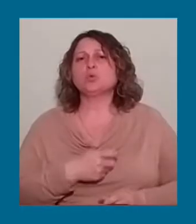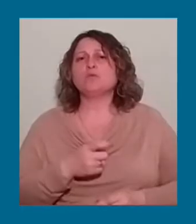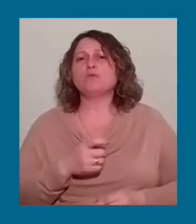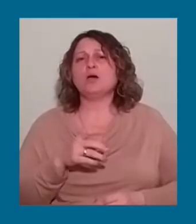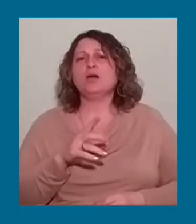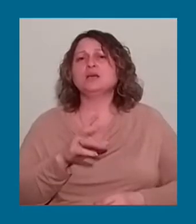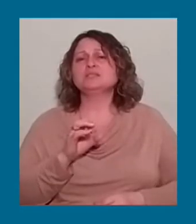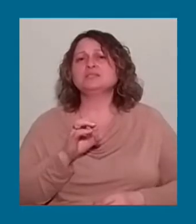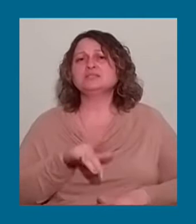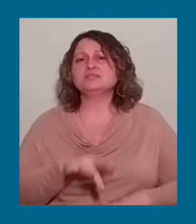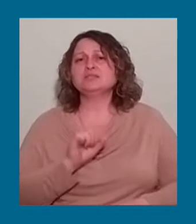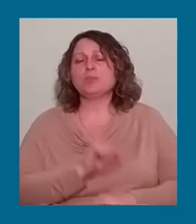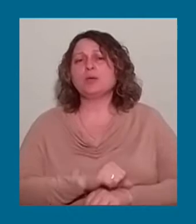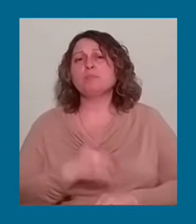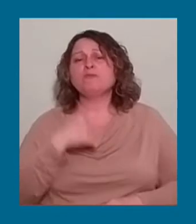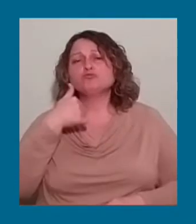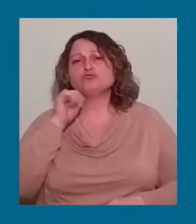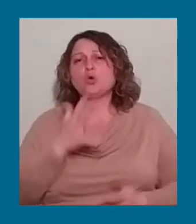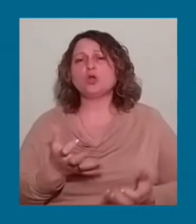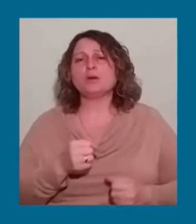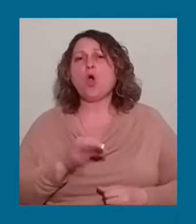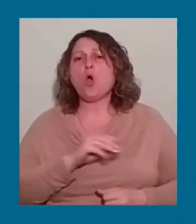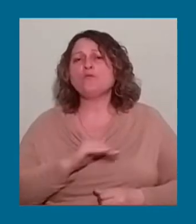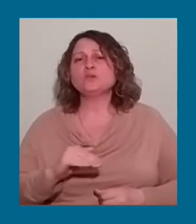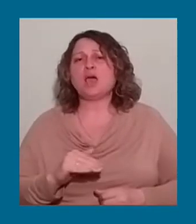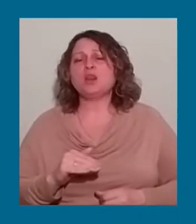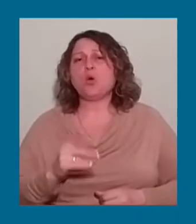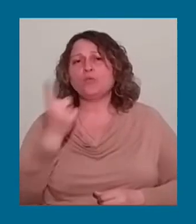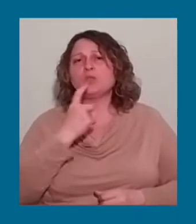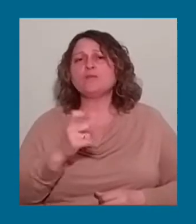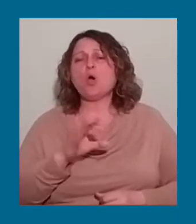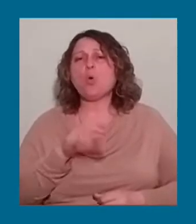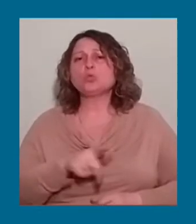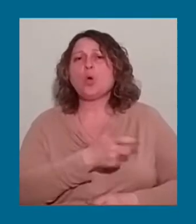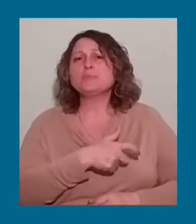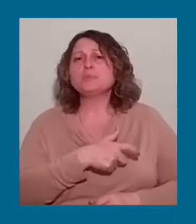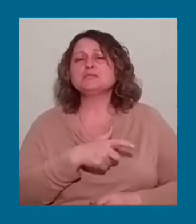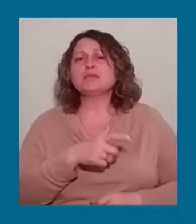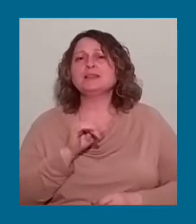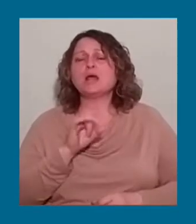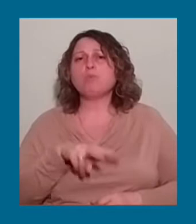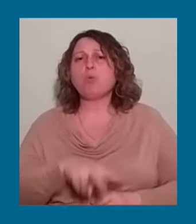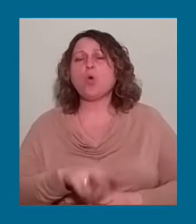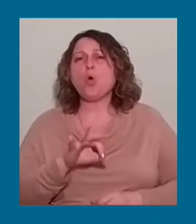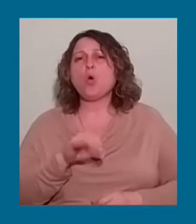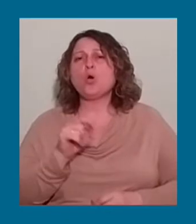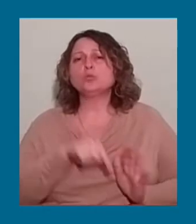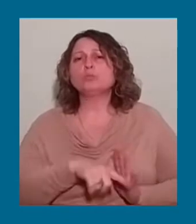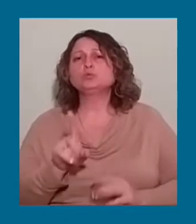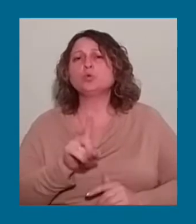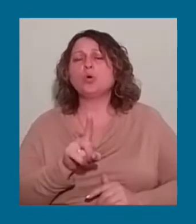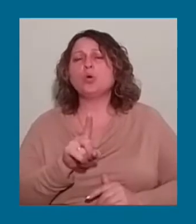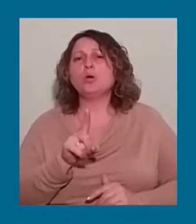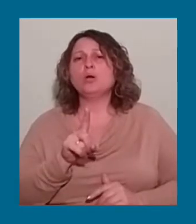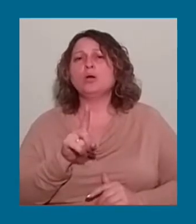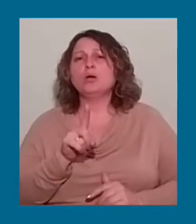Вчора отримали офіційне повідомлення від комісії по контролю за файлами Інтерполу, в якій було вказано, що він зняв з